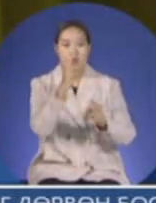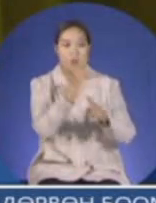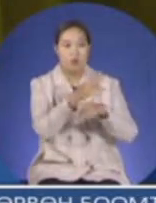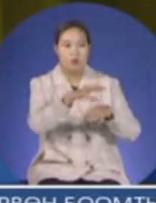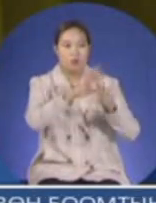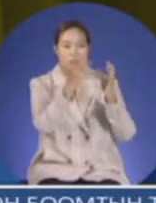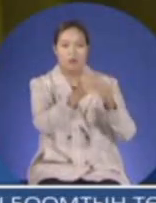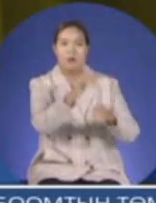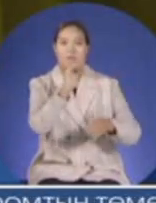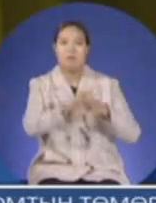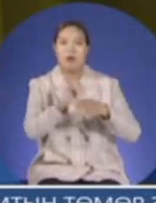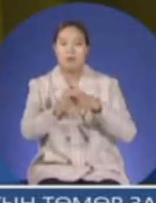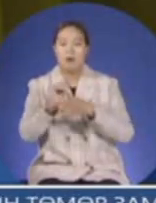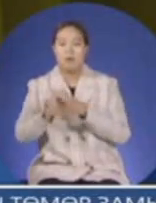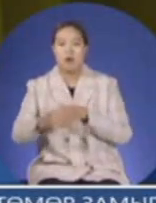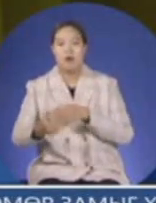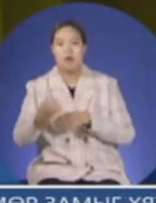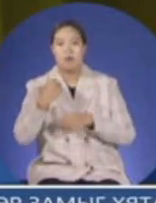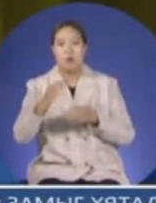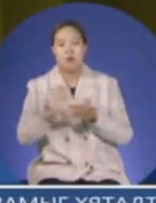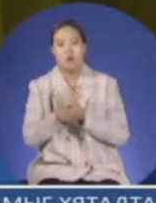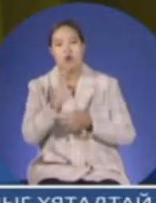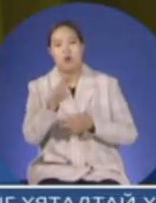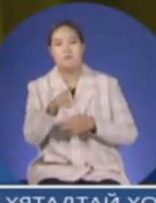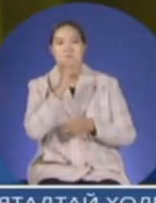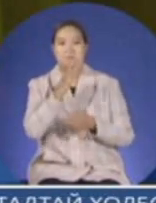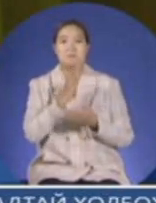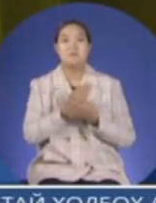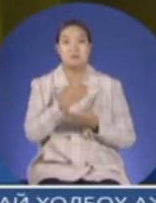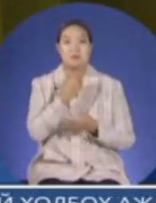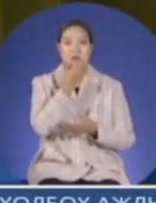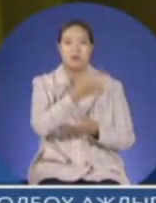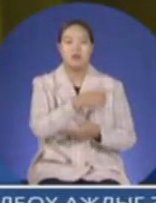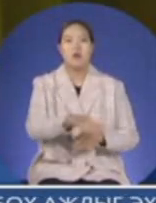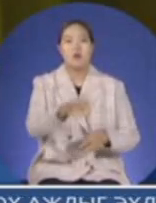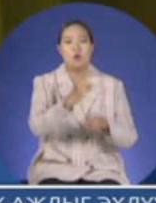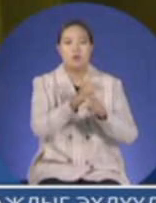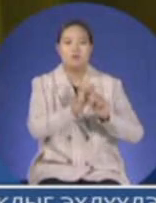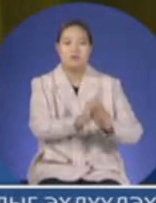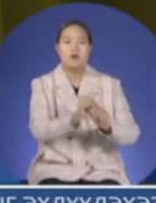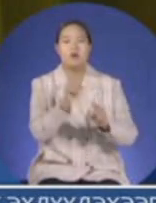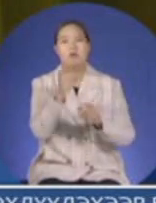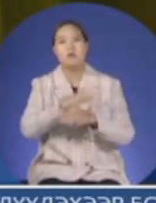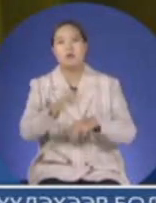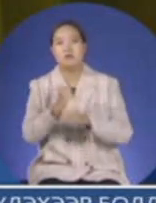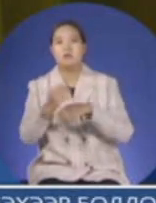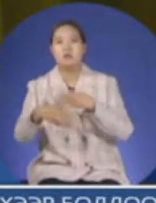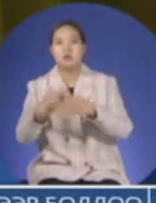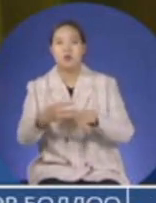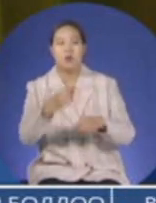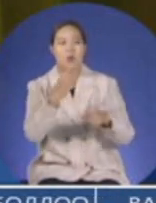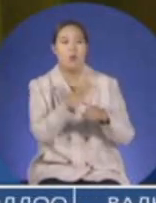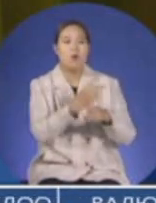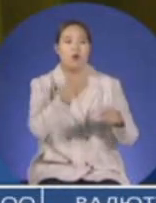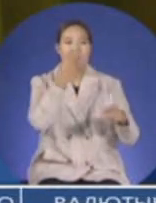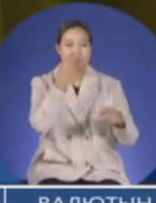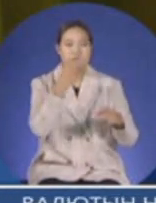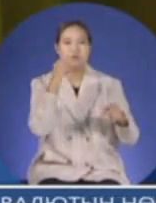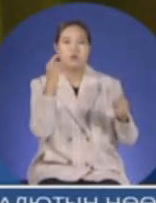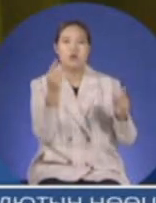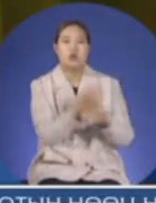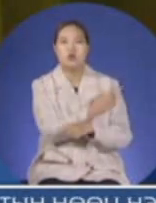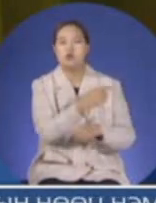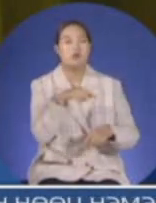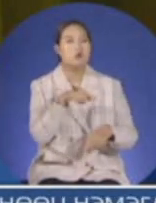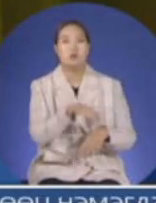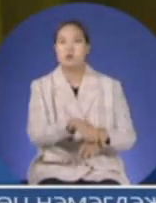баримтуудыг аль болох богино хугацаанд цуглуулах болно гэжээ. Мөн хуулийн дагуу үйл ажиллагаа явуулна, хуулиас гажихгүй гэж нийслэлийн прокурорын газрын ерөнхий прокурор